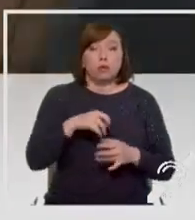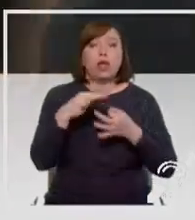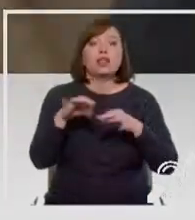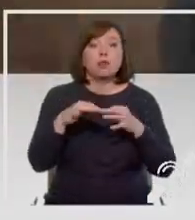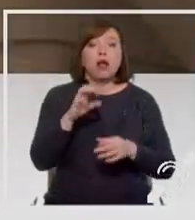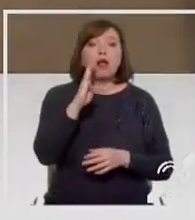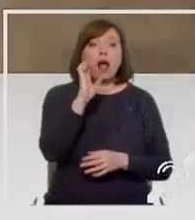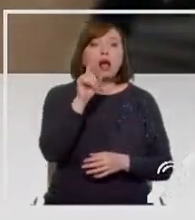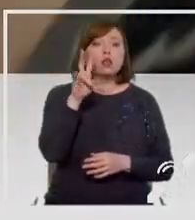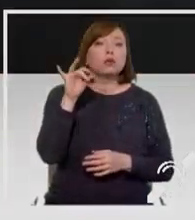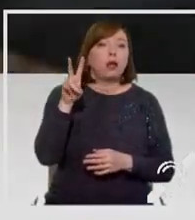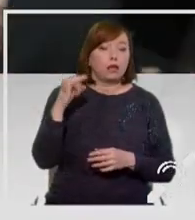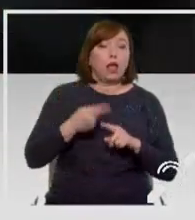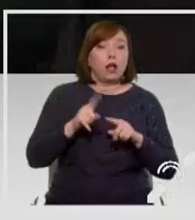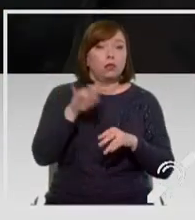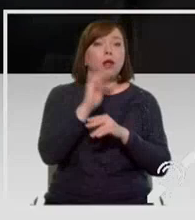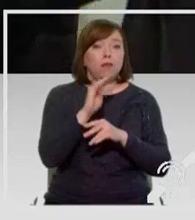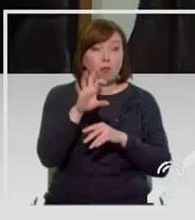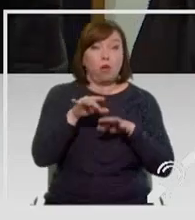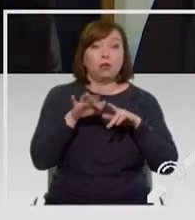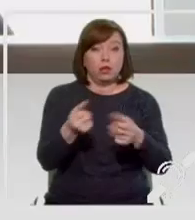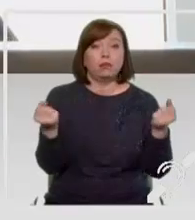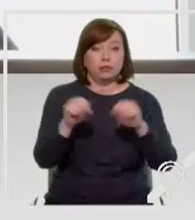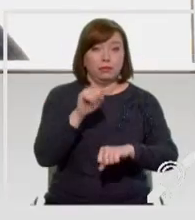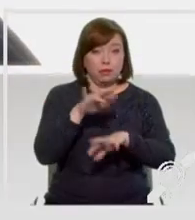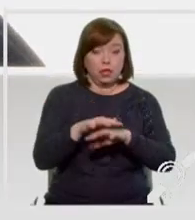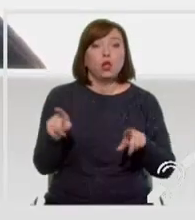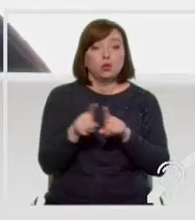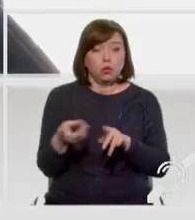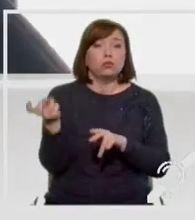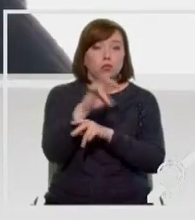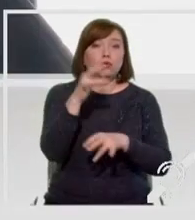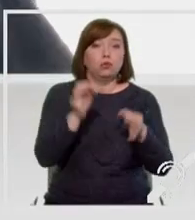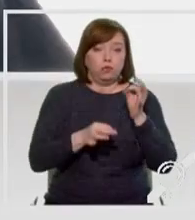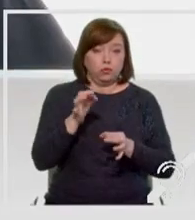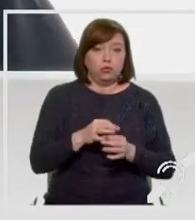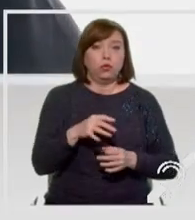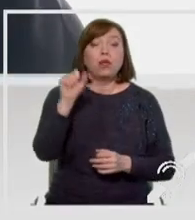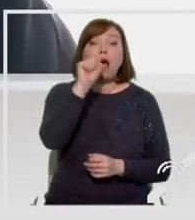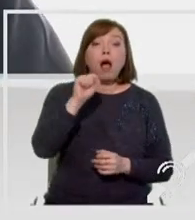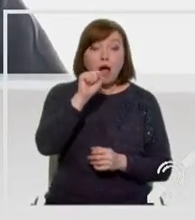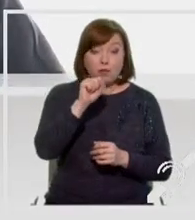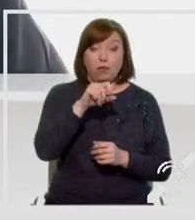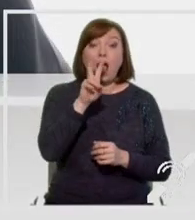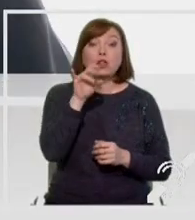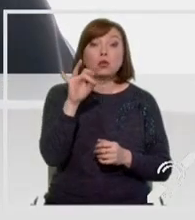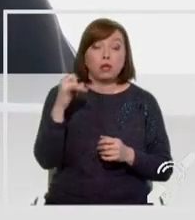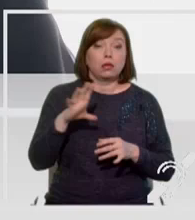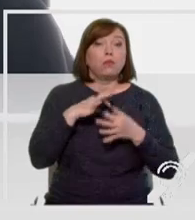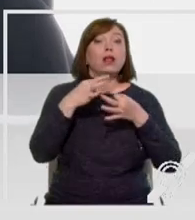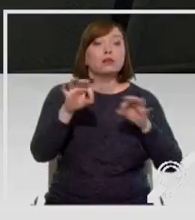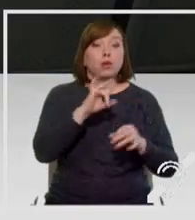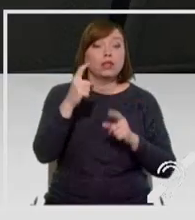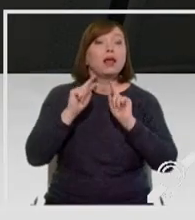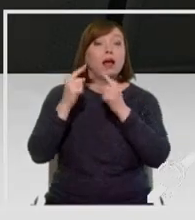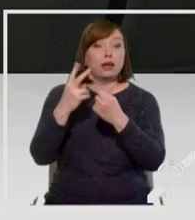Vladimir Andronache, la fel învinuit în dosarul frauda bancară, s-a prezentat în fața instanței. În luna august, Andronache a fost eliberat din